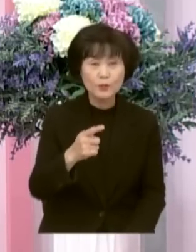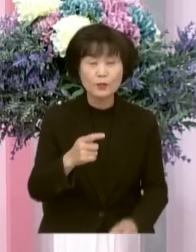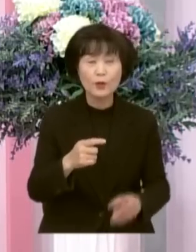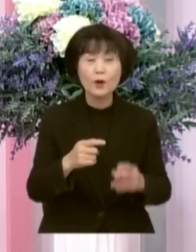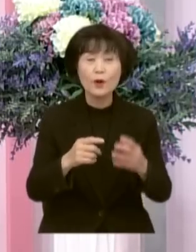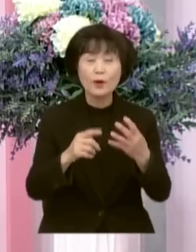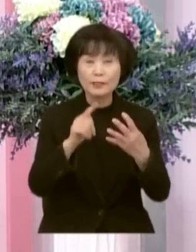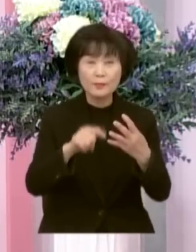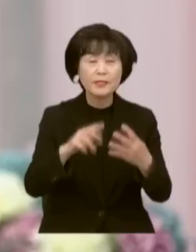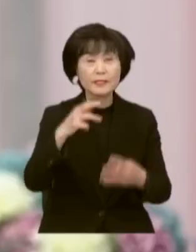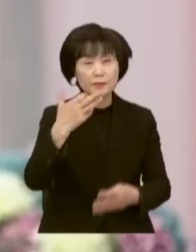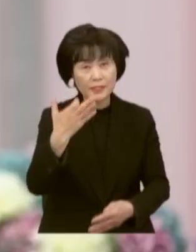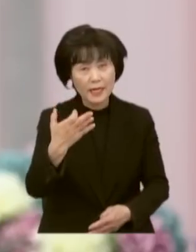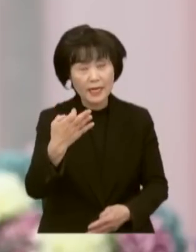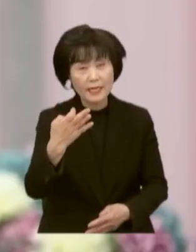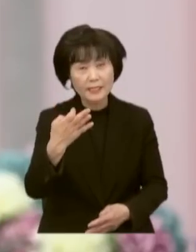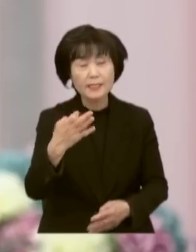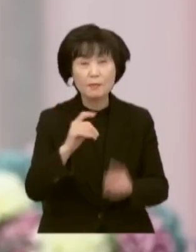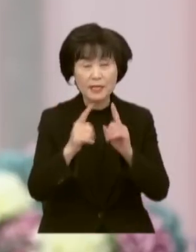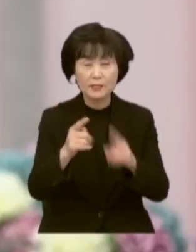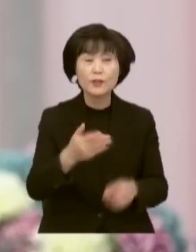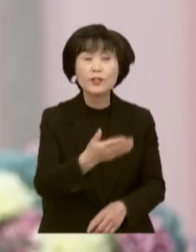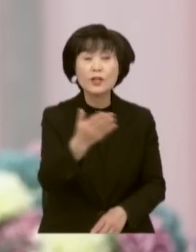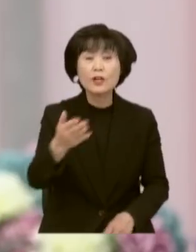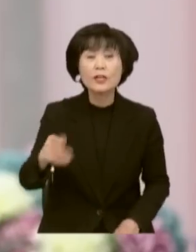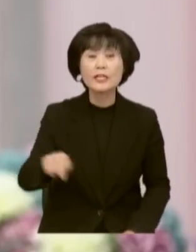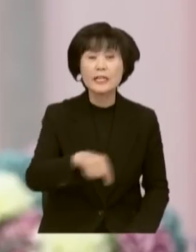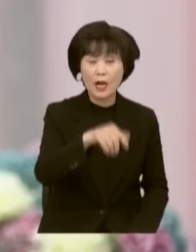13절 말씀이에요. 너희 중에